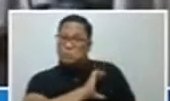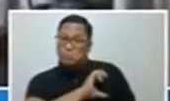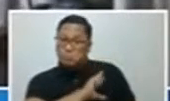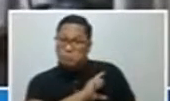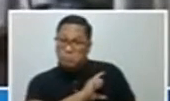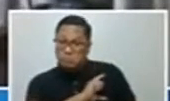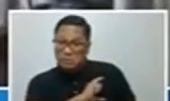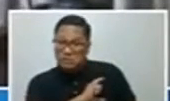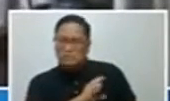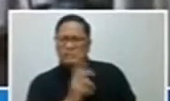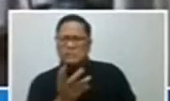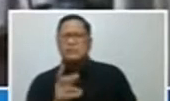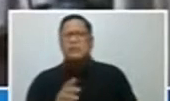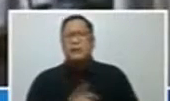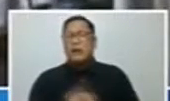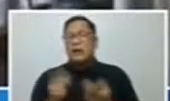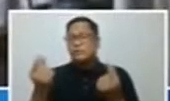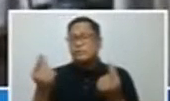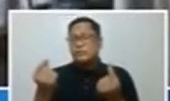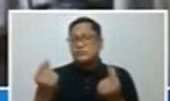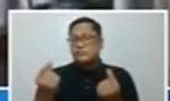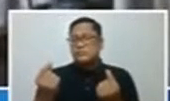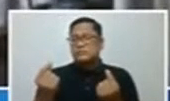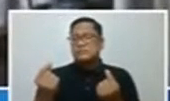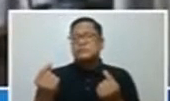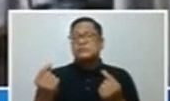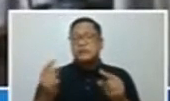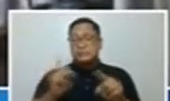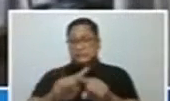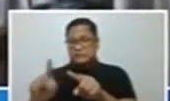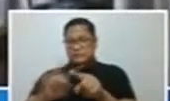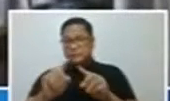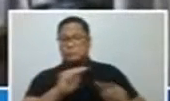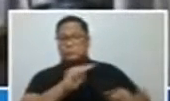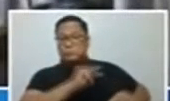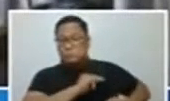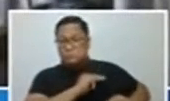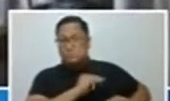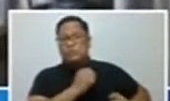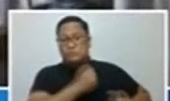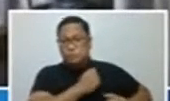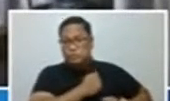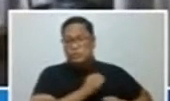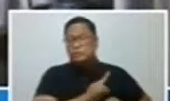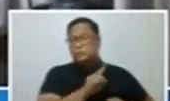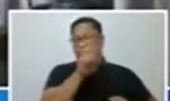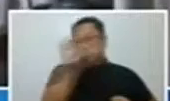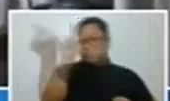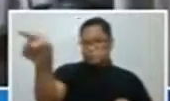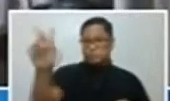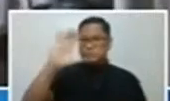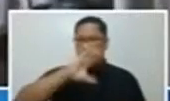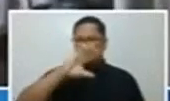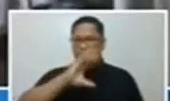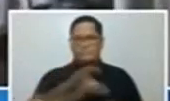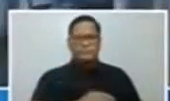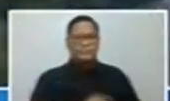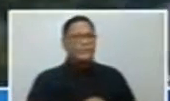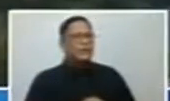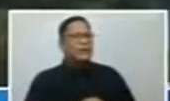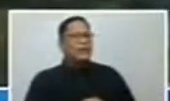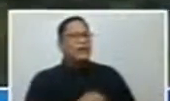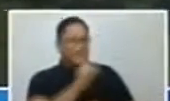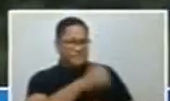mapanatili ang mga tao sa kanilang bahay kung hindi naman talaga importante yung kanilang mga gagawin. At hindi lang naman yung